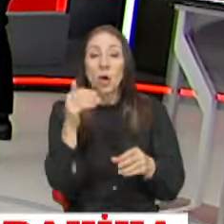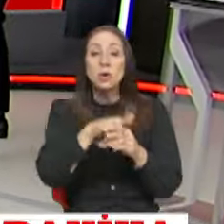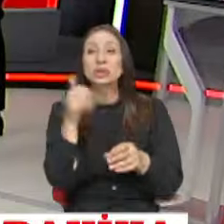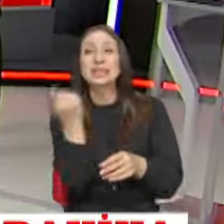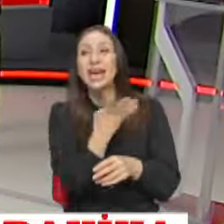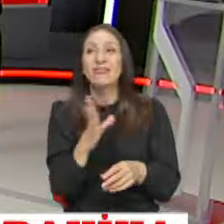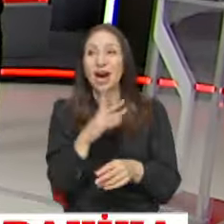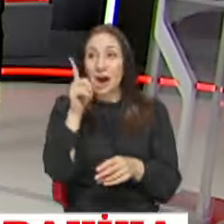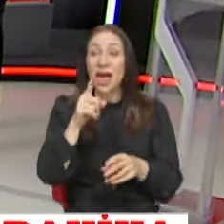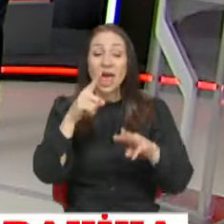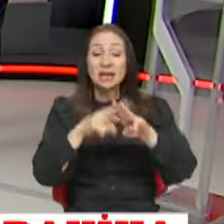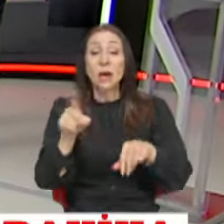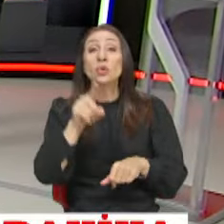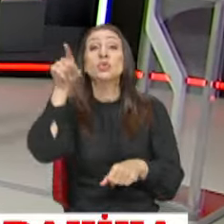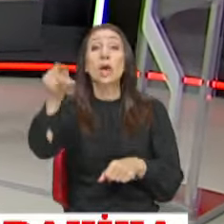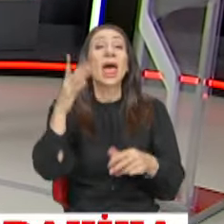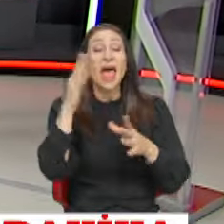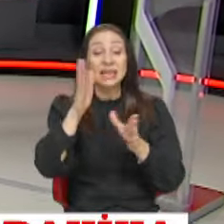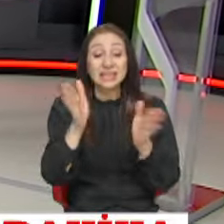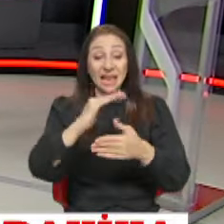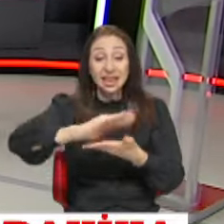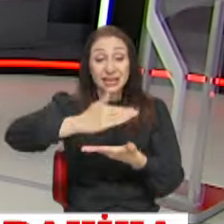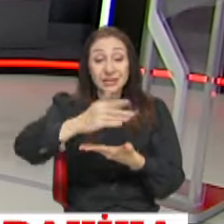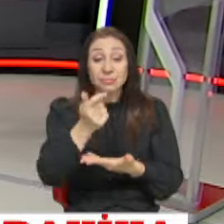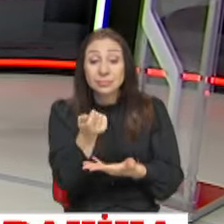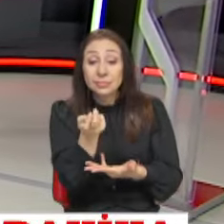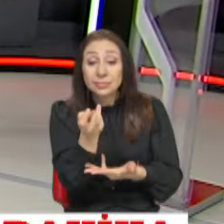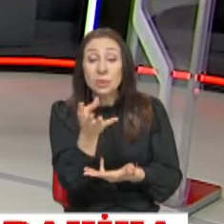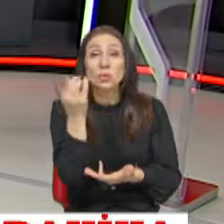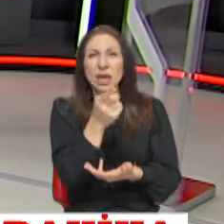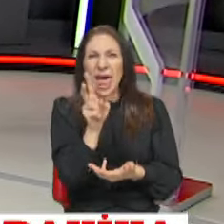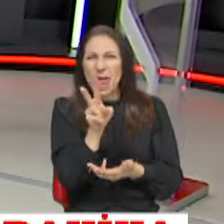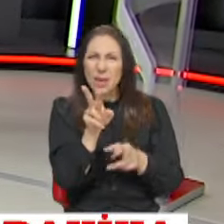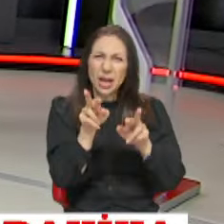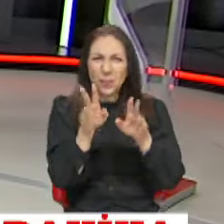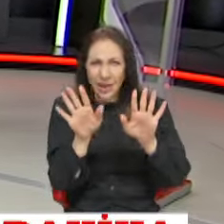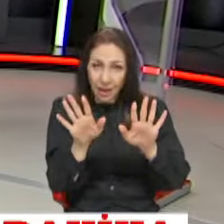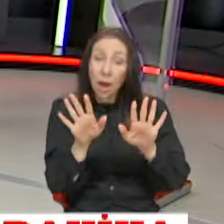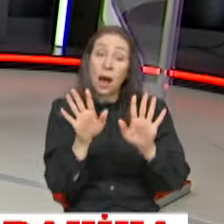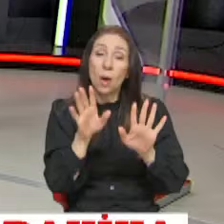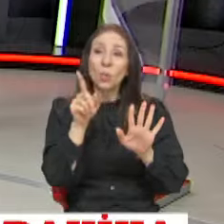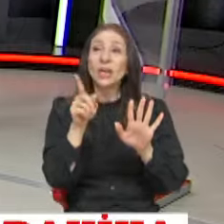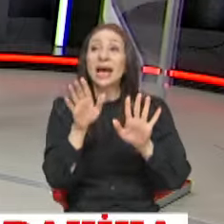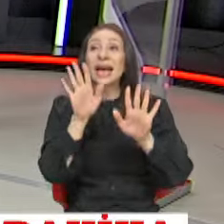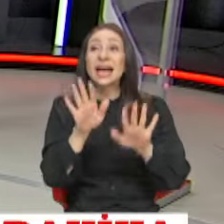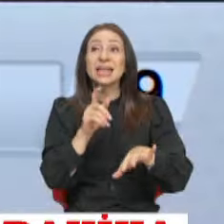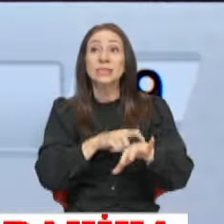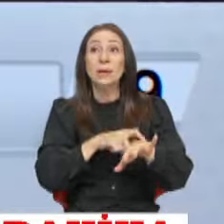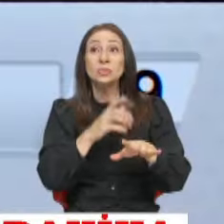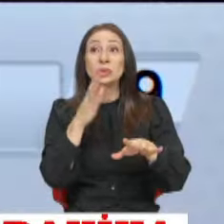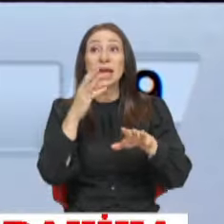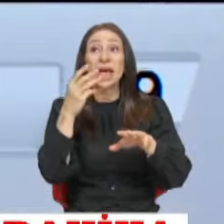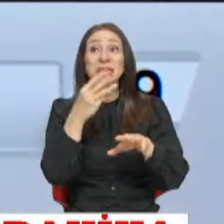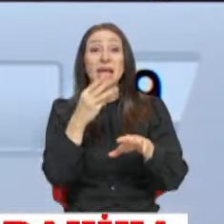sayıları var E Es yurtta Eğer açılan sandık oranı daha % 20'ler falansa bu daha geri kalan zamanda çok şeyi